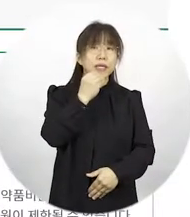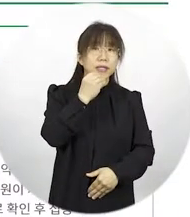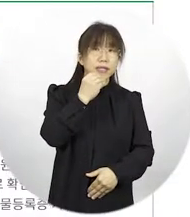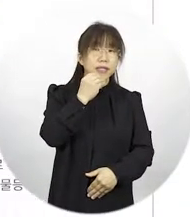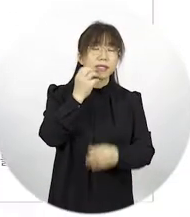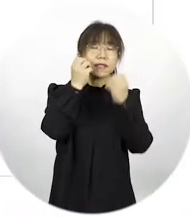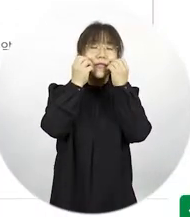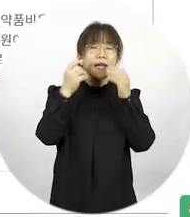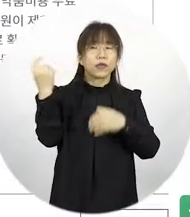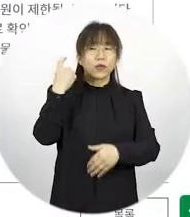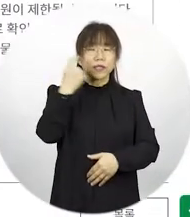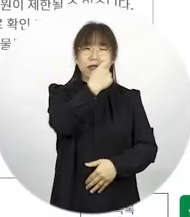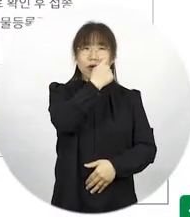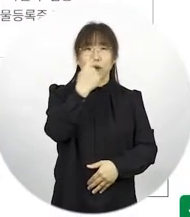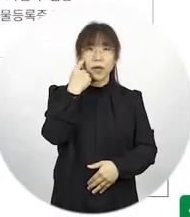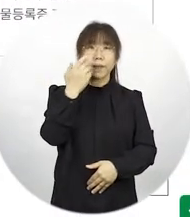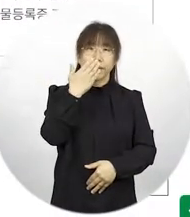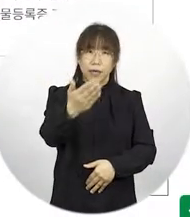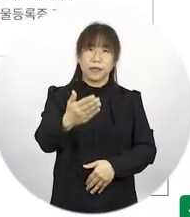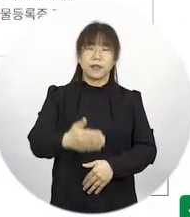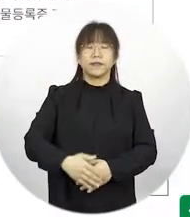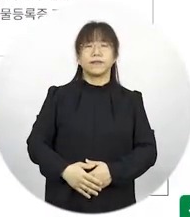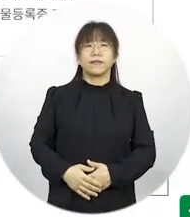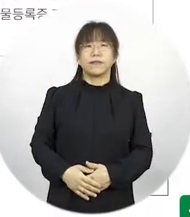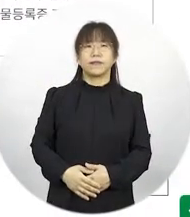공지 새소식에서 확인할 수 있습니다.